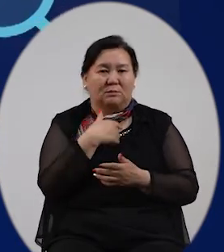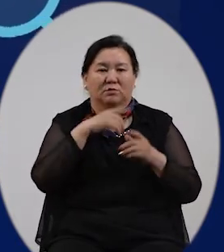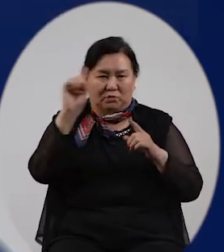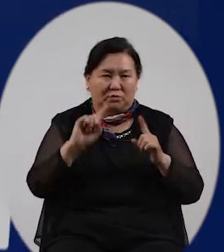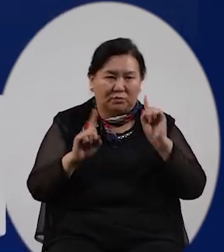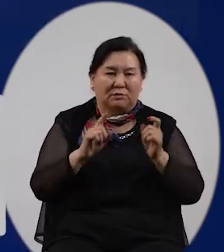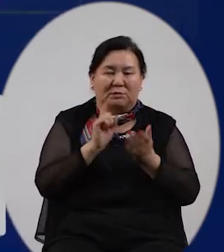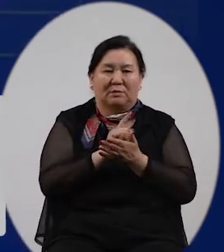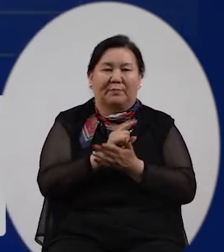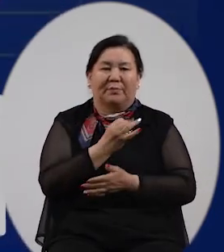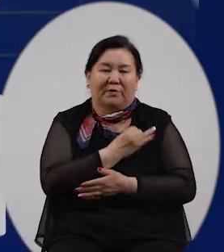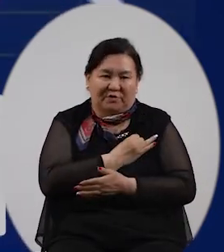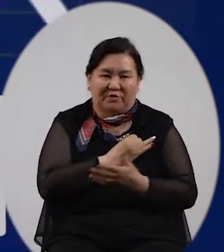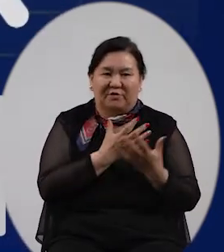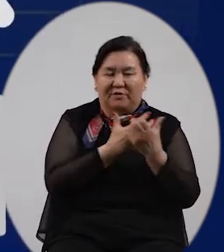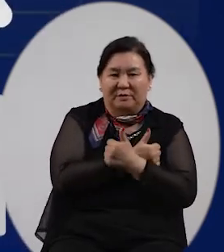чухал. Итгэлцэх.